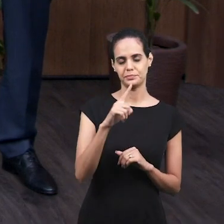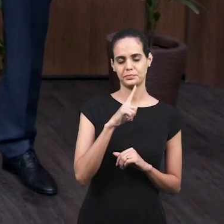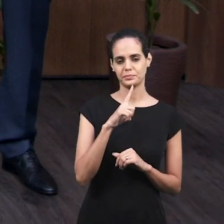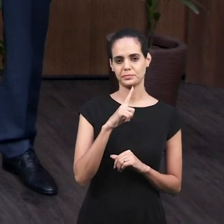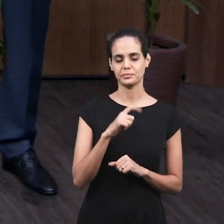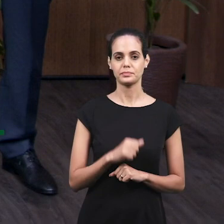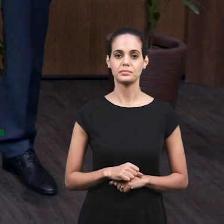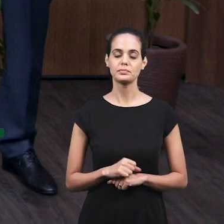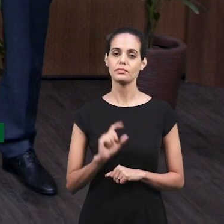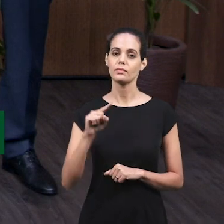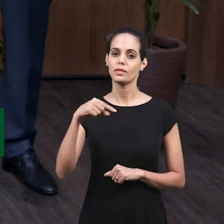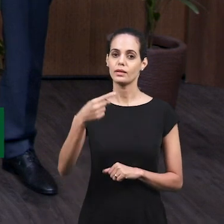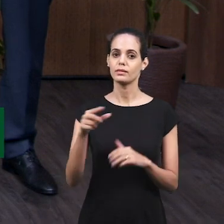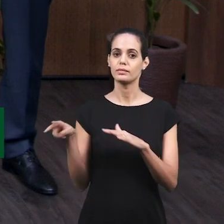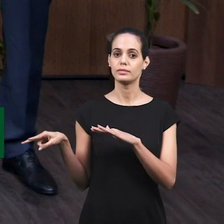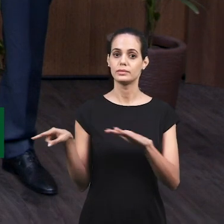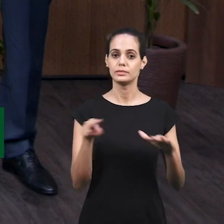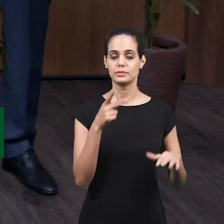du Seigneur Jésus.